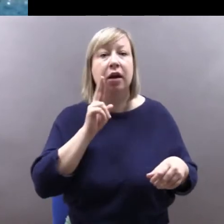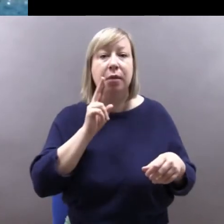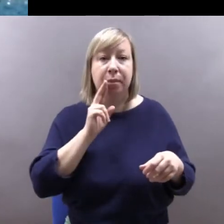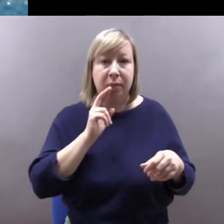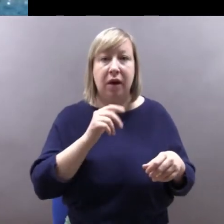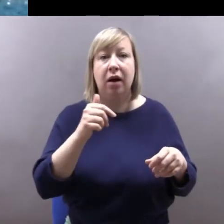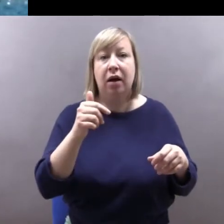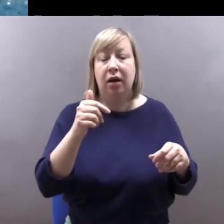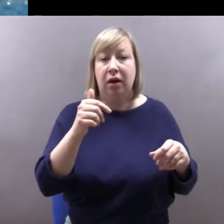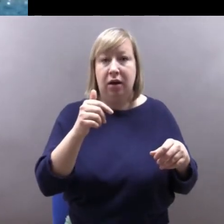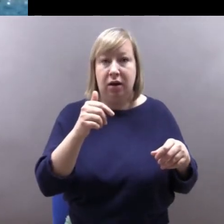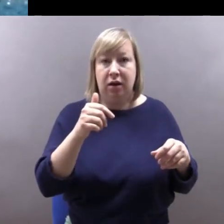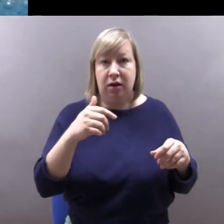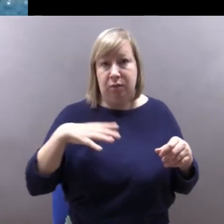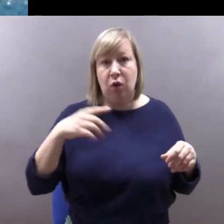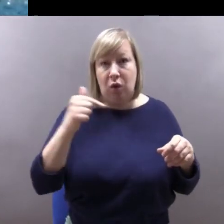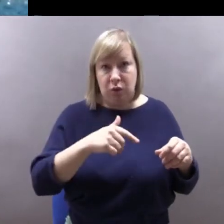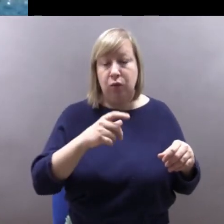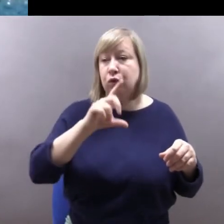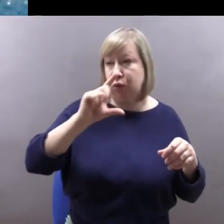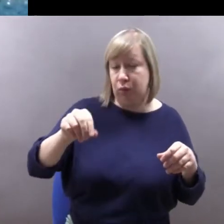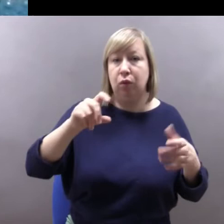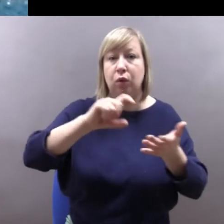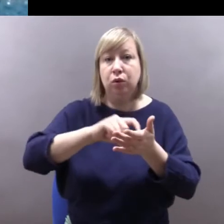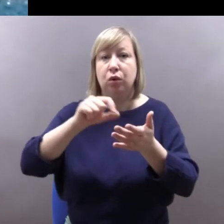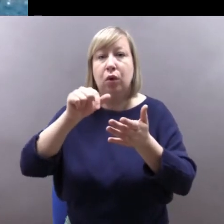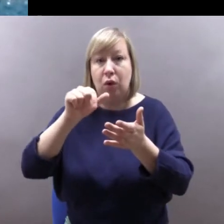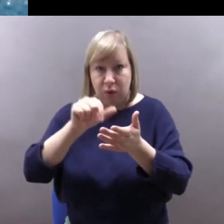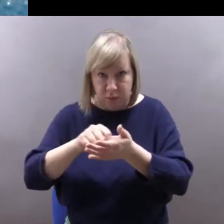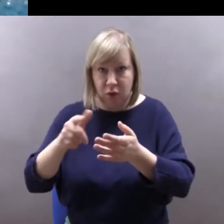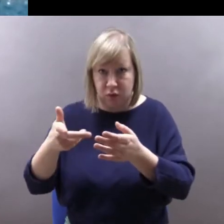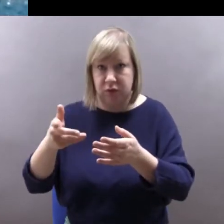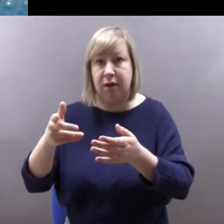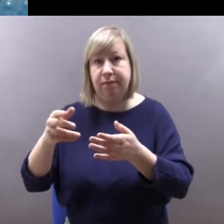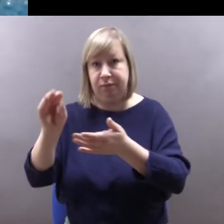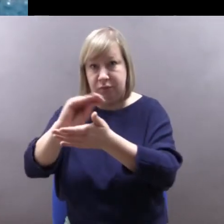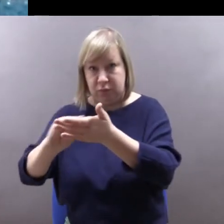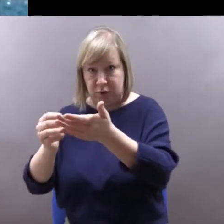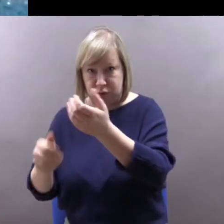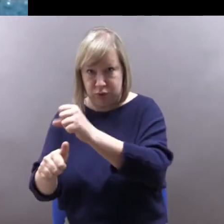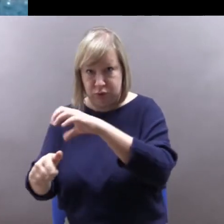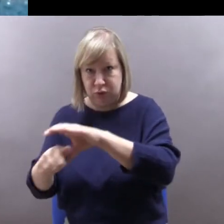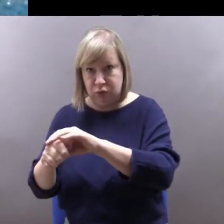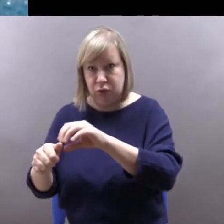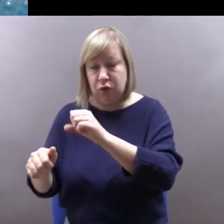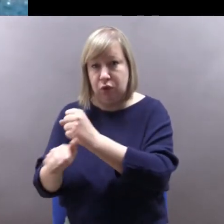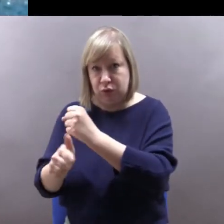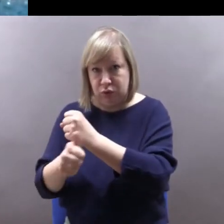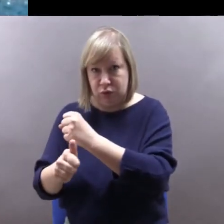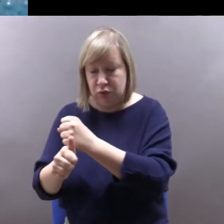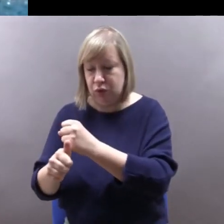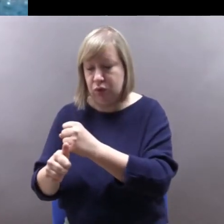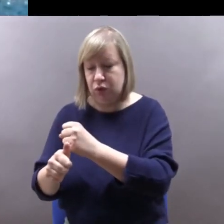pokoiku, wypełnić dokumenty i do niej pani zeszła w klapkach, żeby tylko podpisała